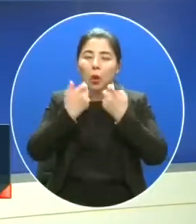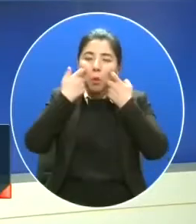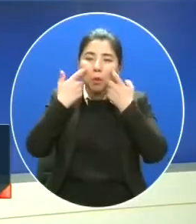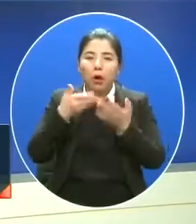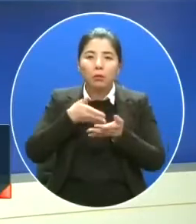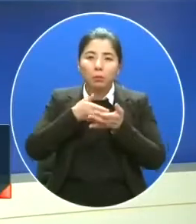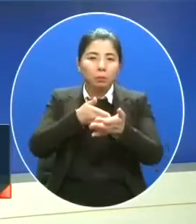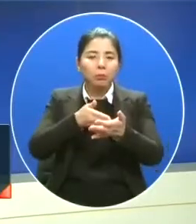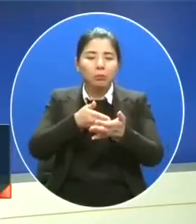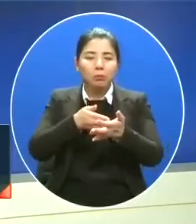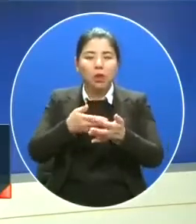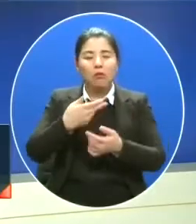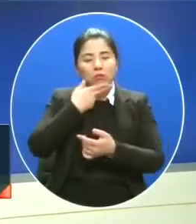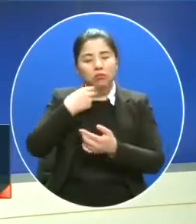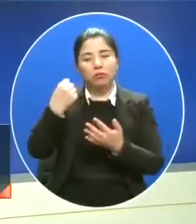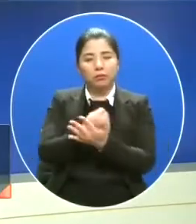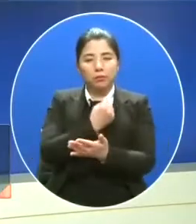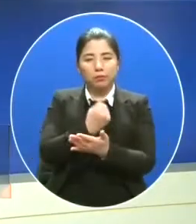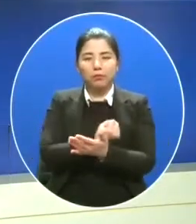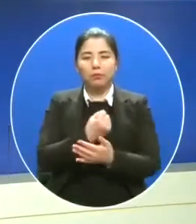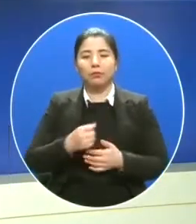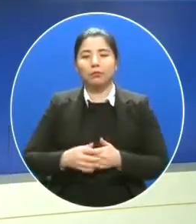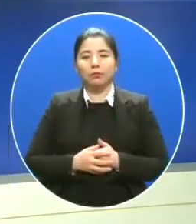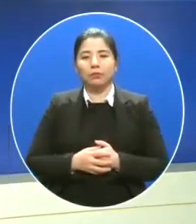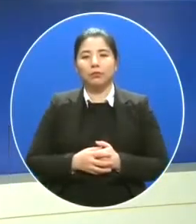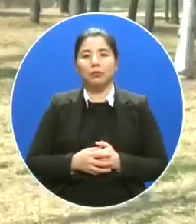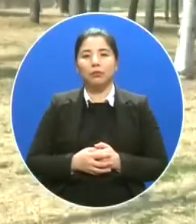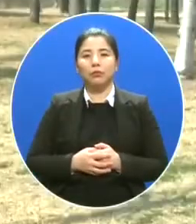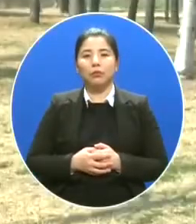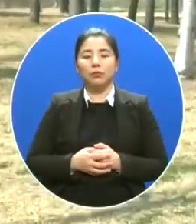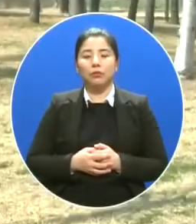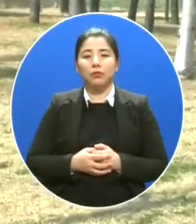명확하게 제시해 주었으면 하는 아쉬움이 듭니다.